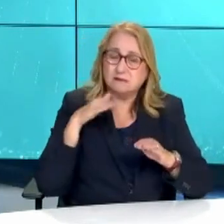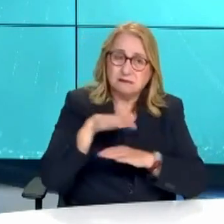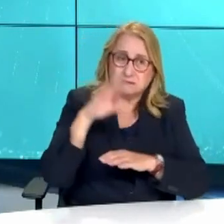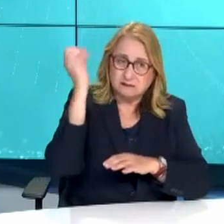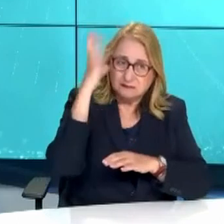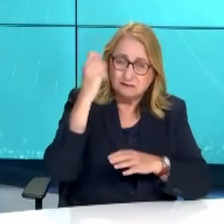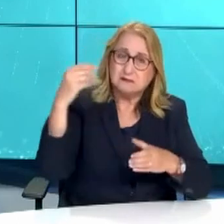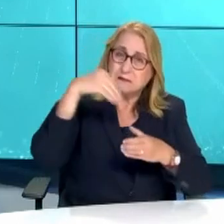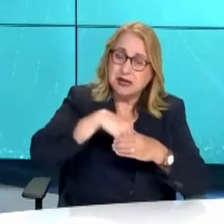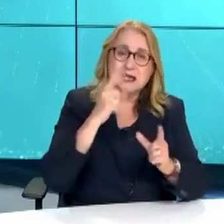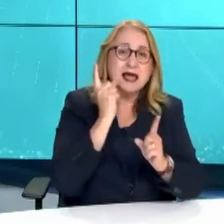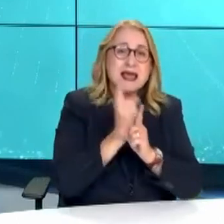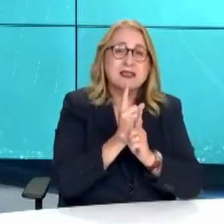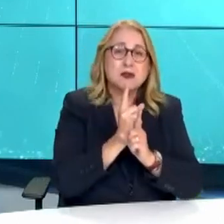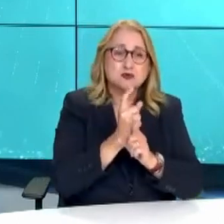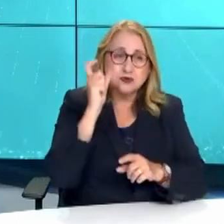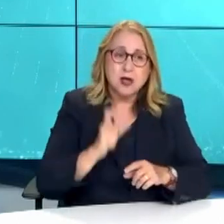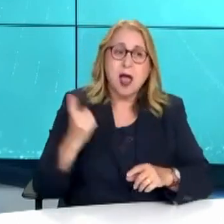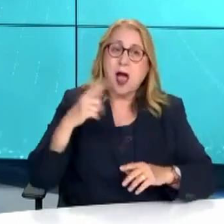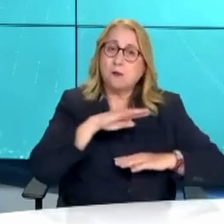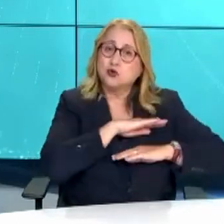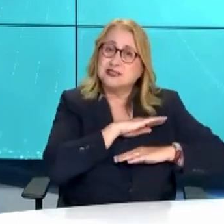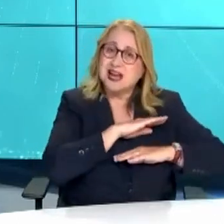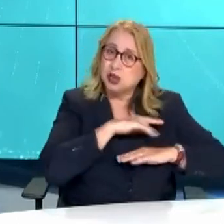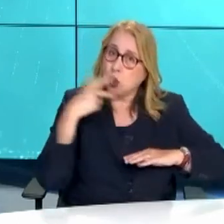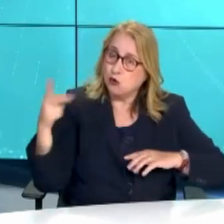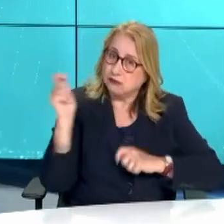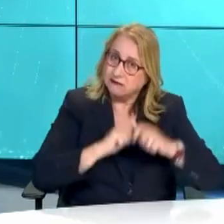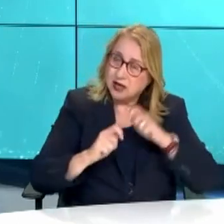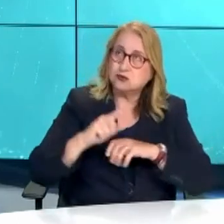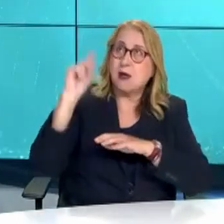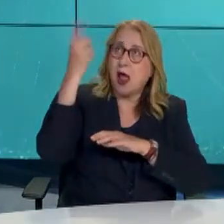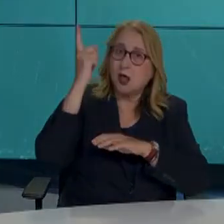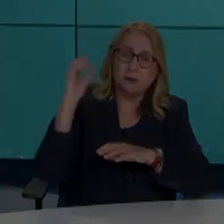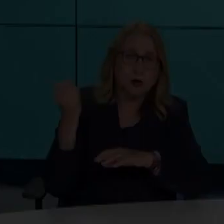τη συνδρομή εξοικευμένου προσωπικού τόσο από τις ένοπλες δυνάμεις όσο και από την πυροσβεστική.